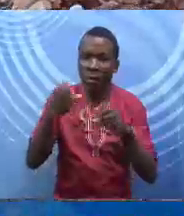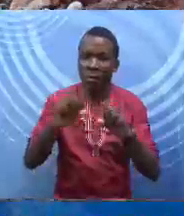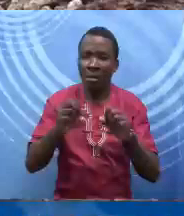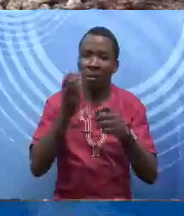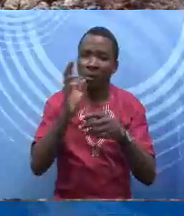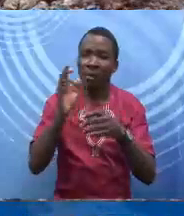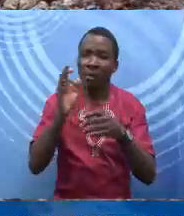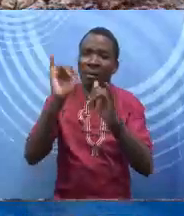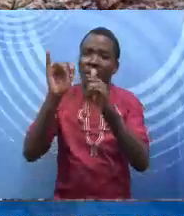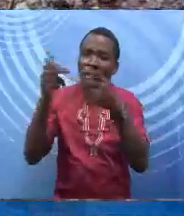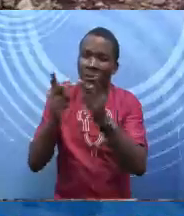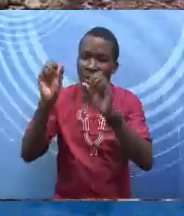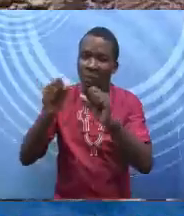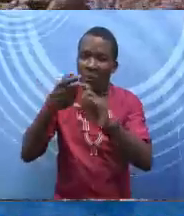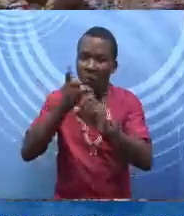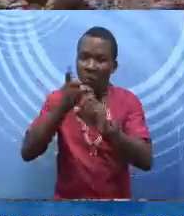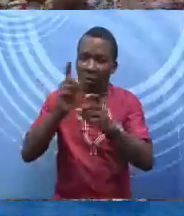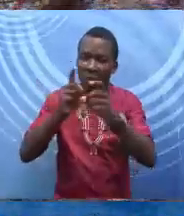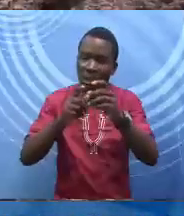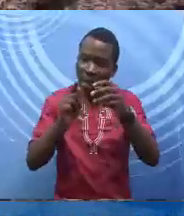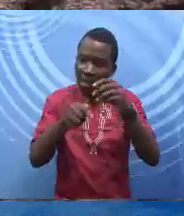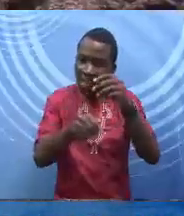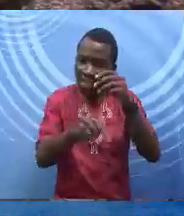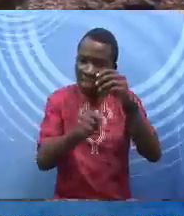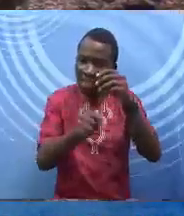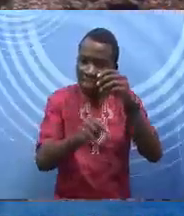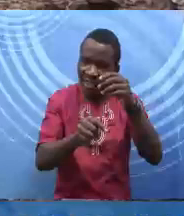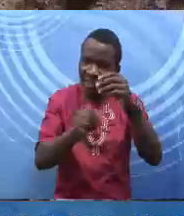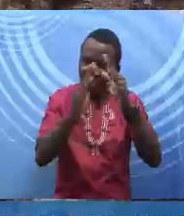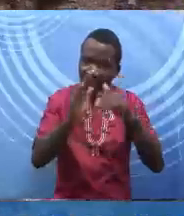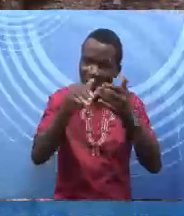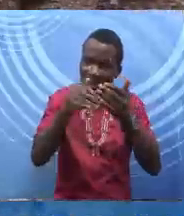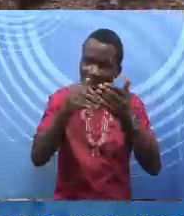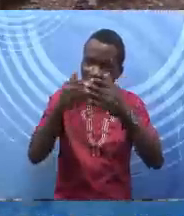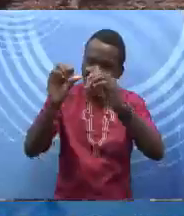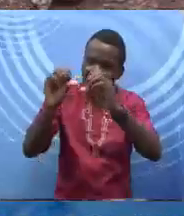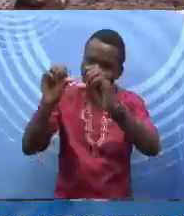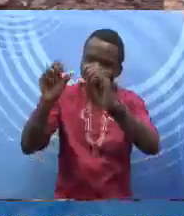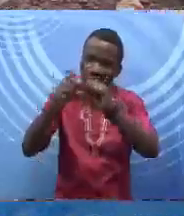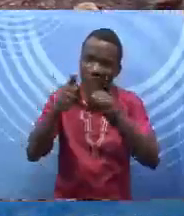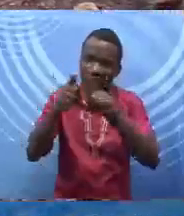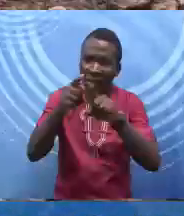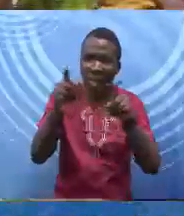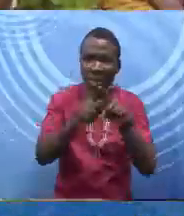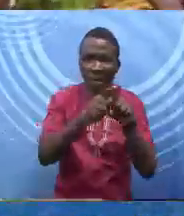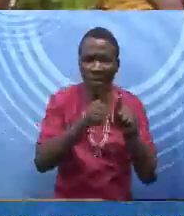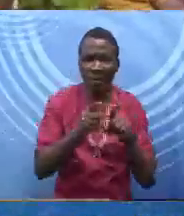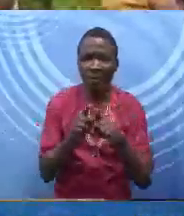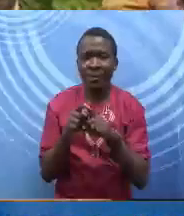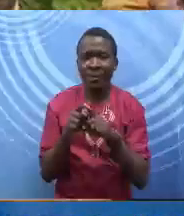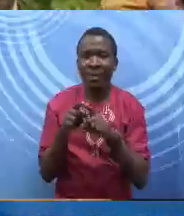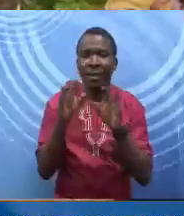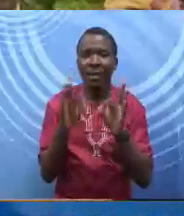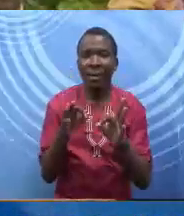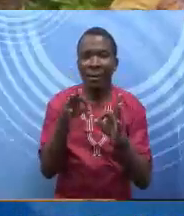rwahaye epfo rwose guturuka iri epfo inzu zisigaye ziri kunagana ku muhanda n'ahangaha niko byagenze kuri uru rugo ibyo aba